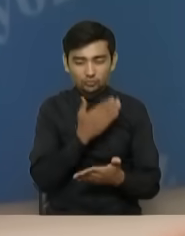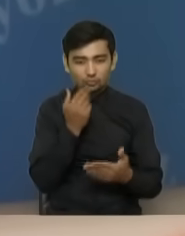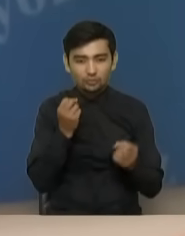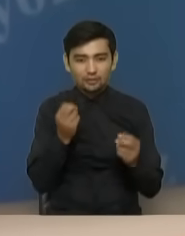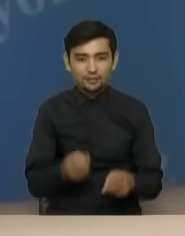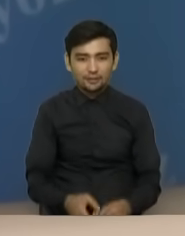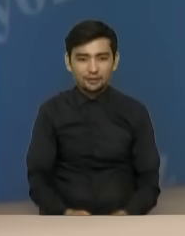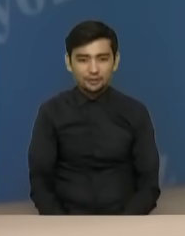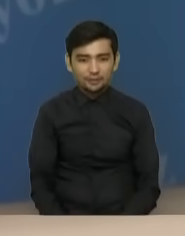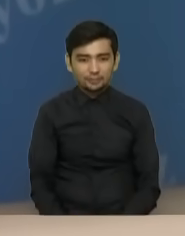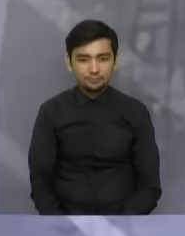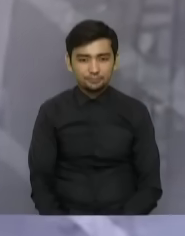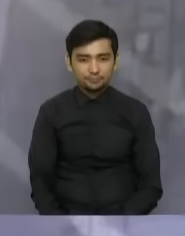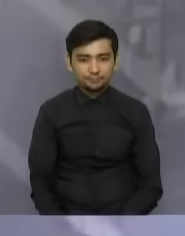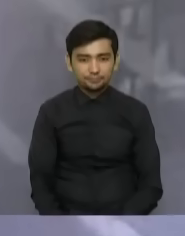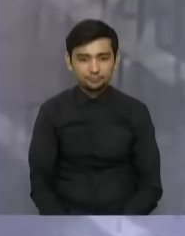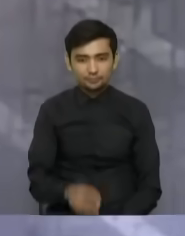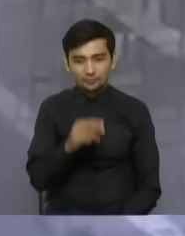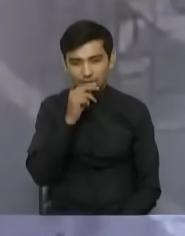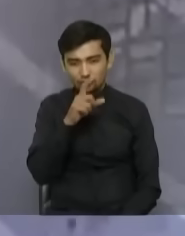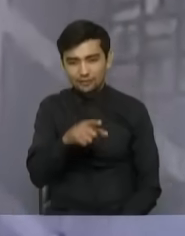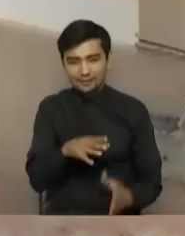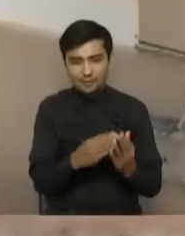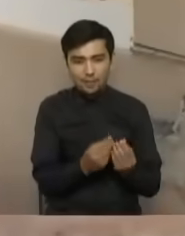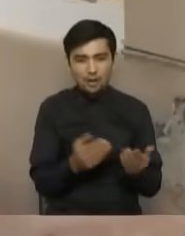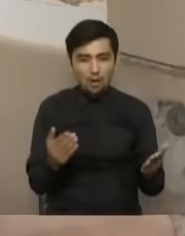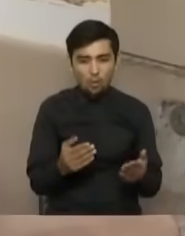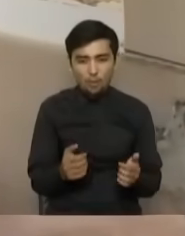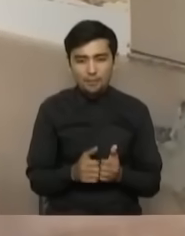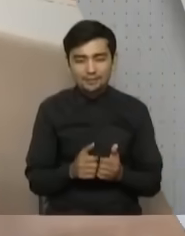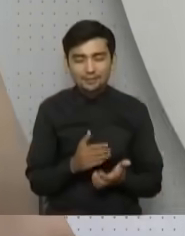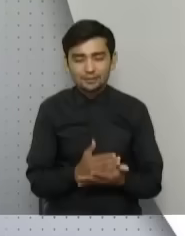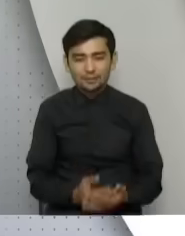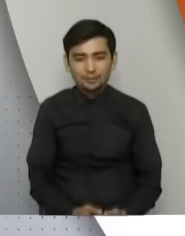біраз дайындалғанына көз жеткізіп отырмыз. Күдіктінің бұл отбасына қандай жақындығы бар?